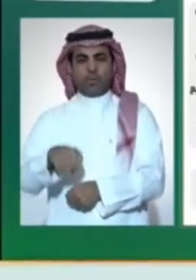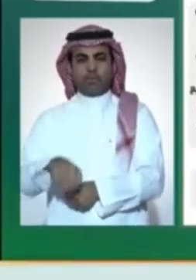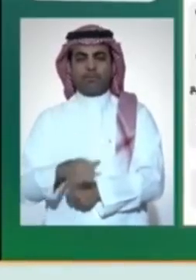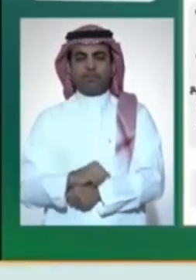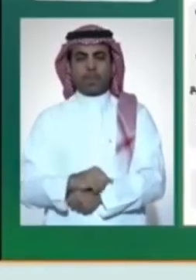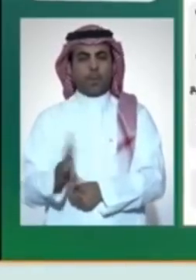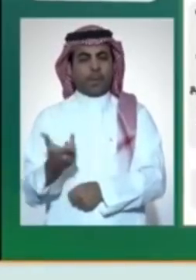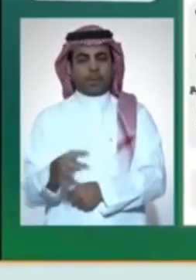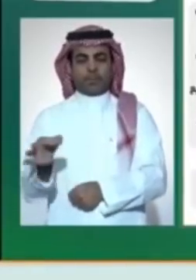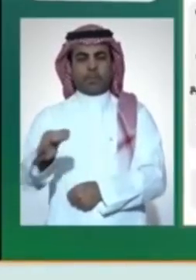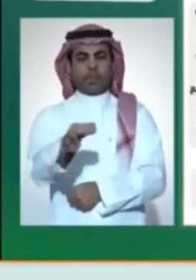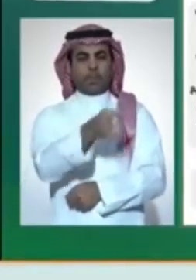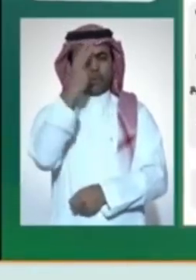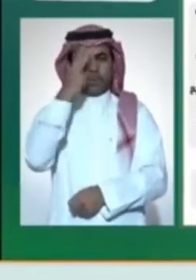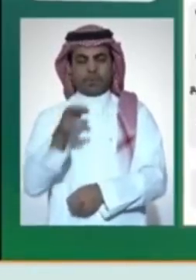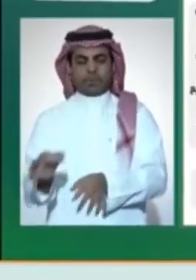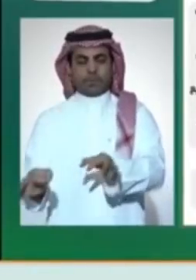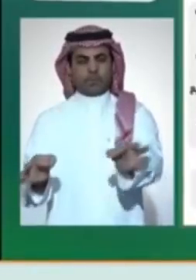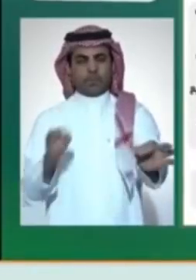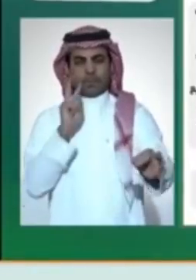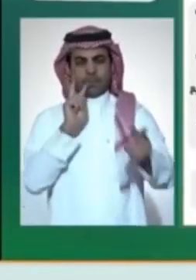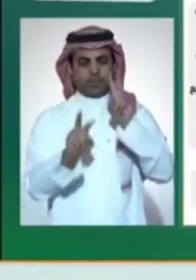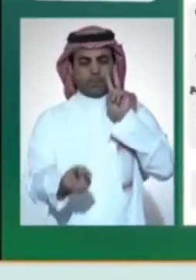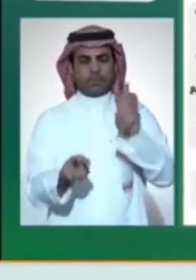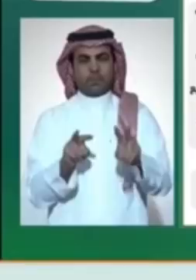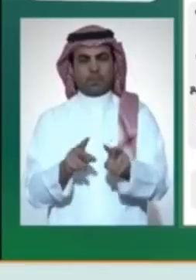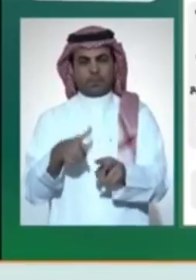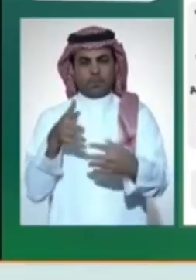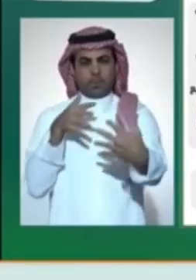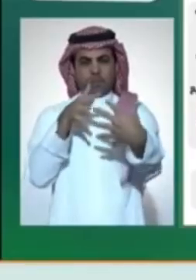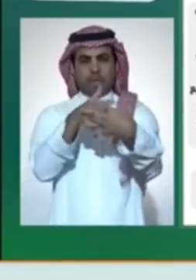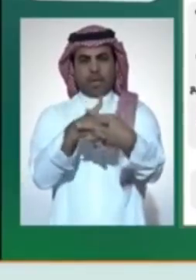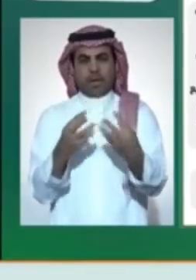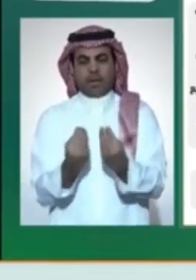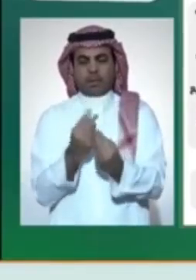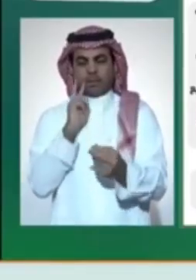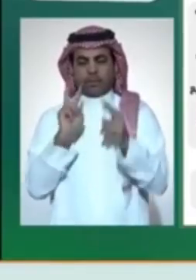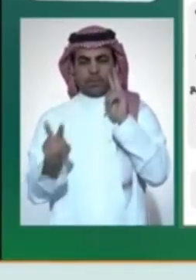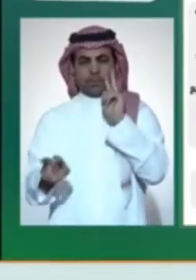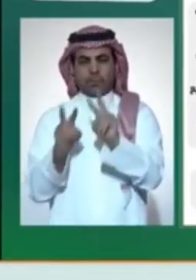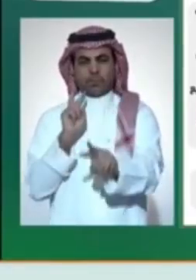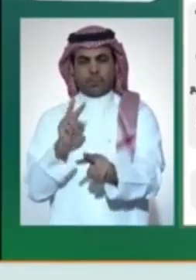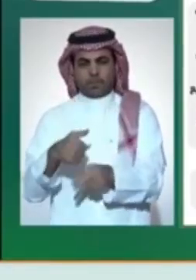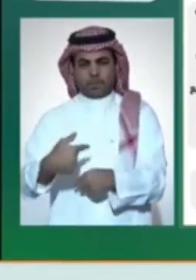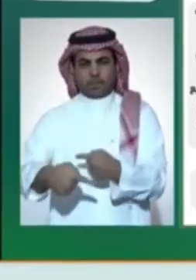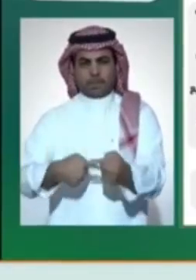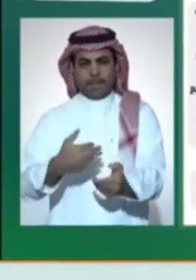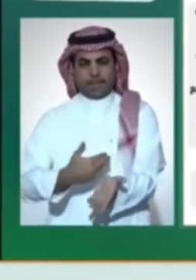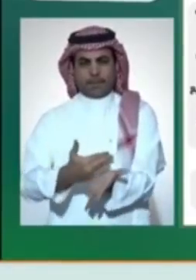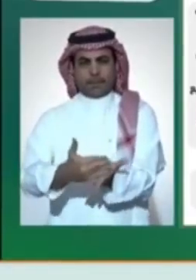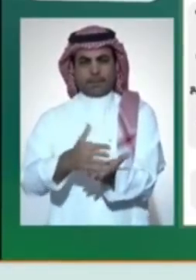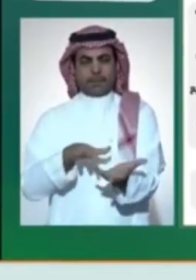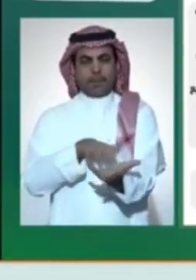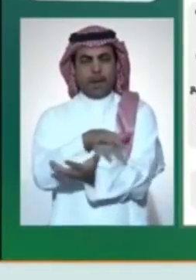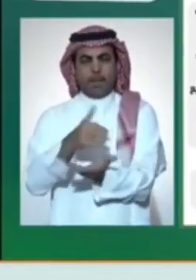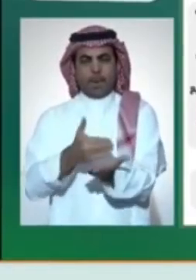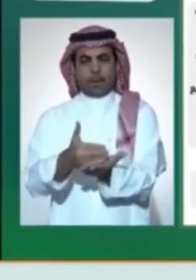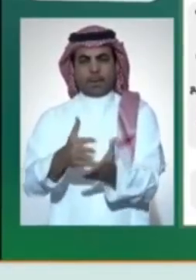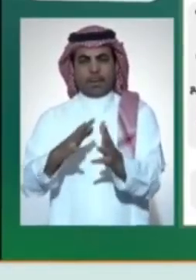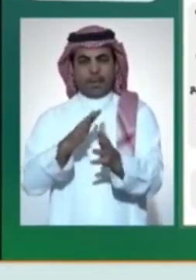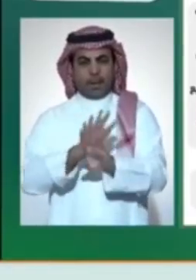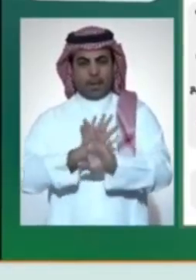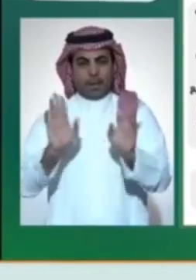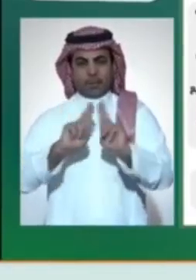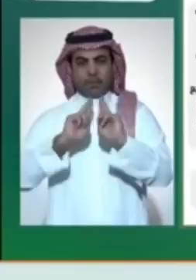من المدن في المملكة كما تلاحظون، وسيتم مشاركة تفاصيل ذلك بإذن الله معكم في تقارير